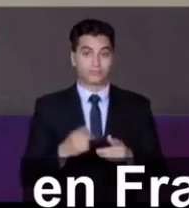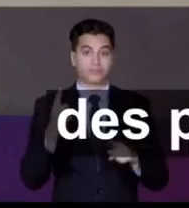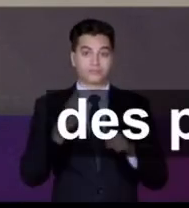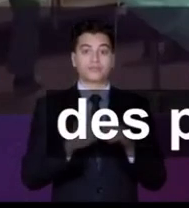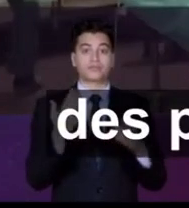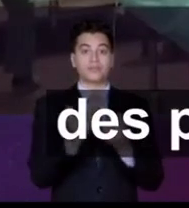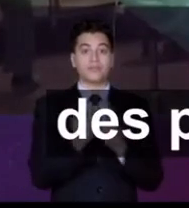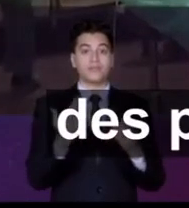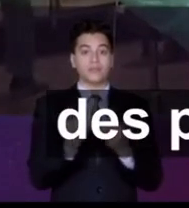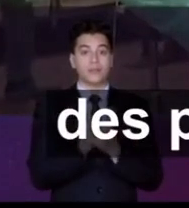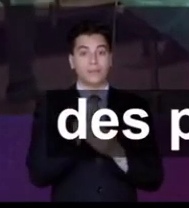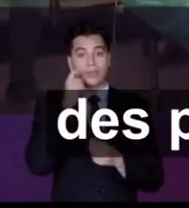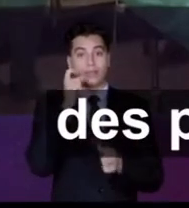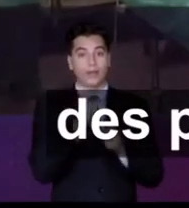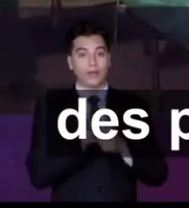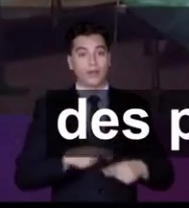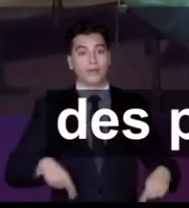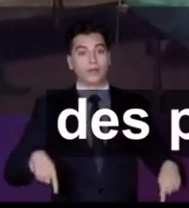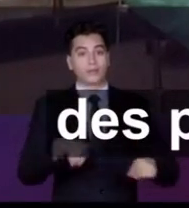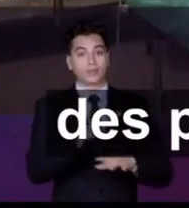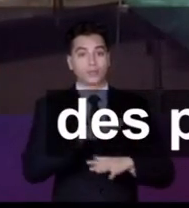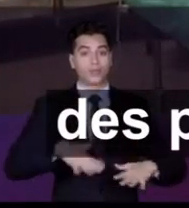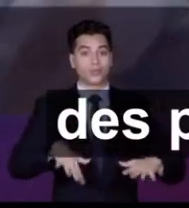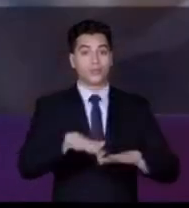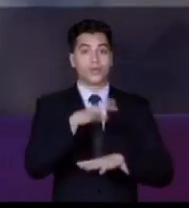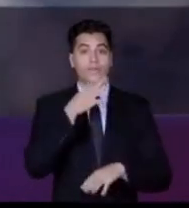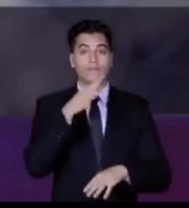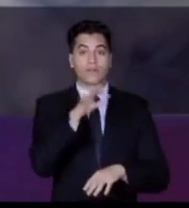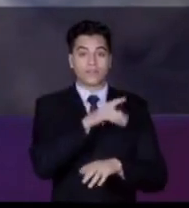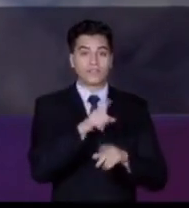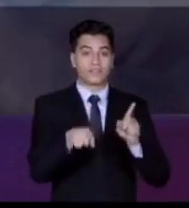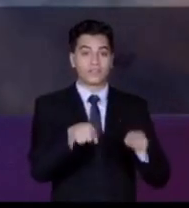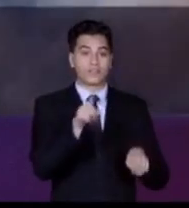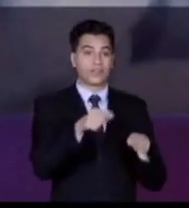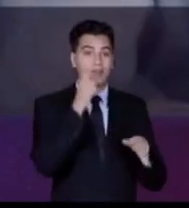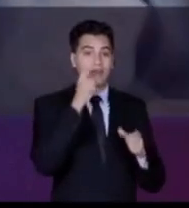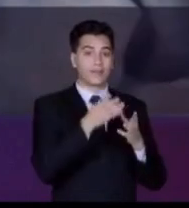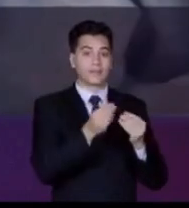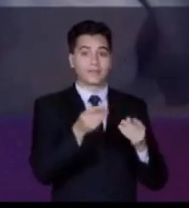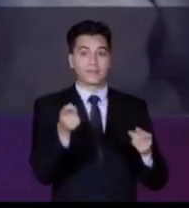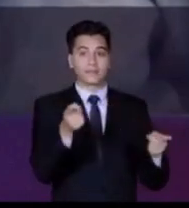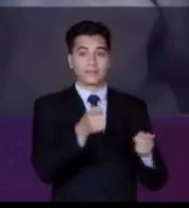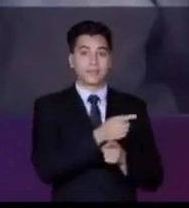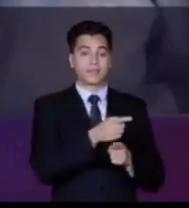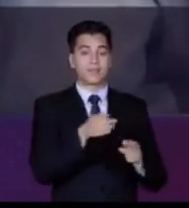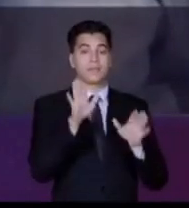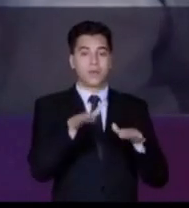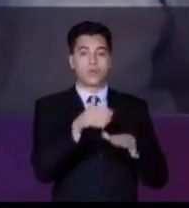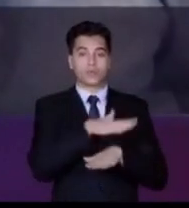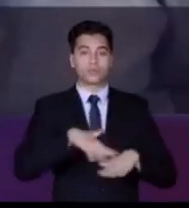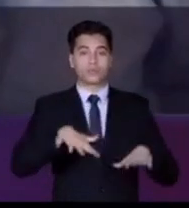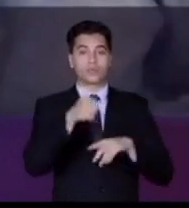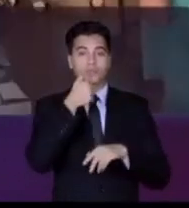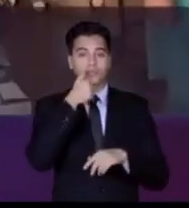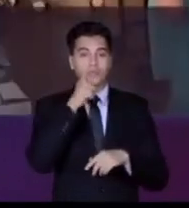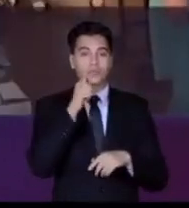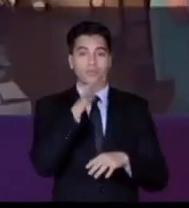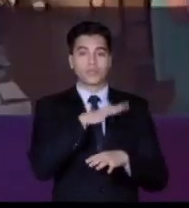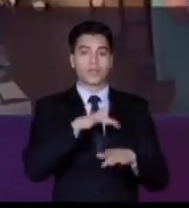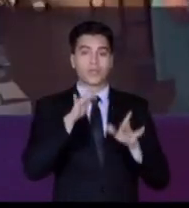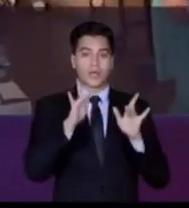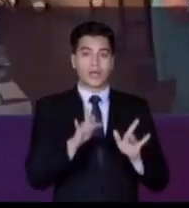آخر طبعا اللي كان فيه مواطنين فرنسيين كتير يعني موجودين في الصين وفي